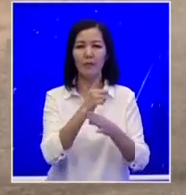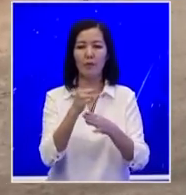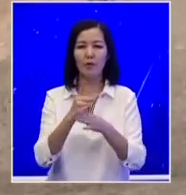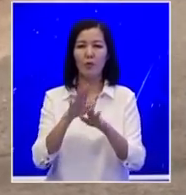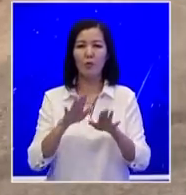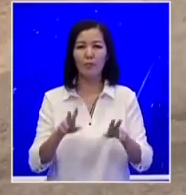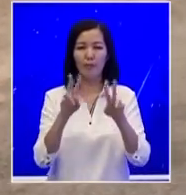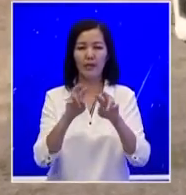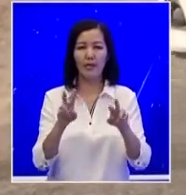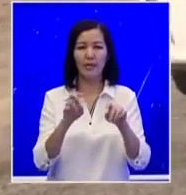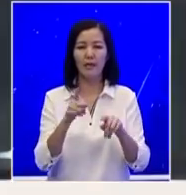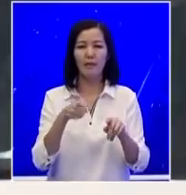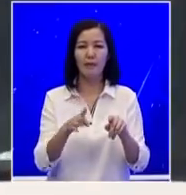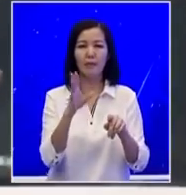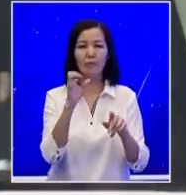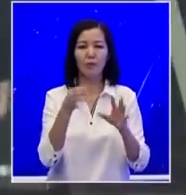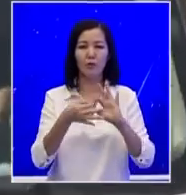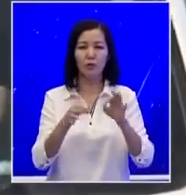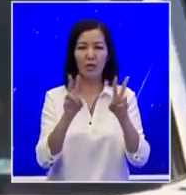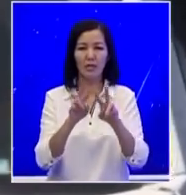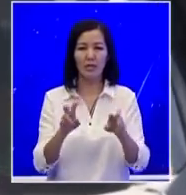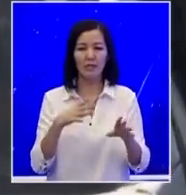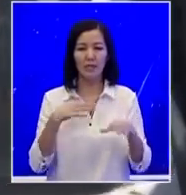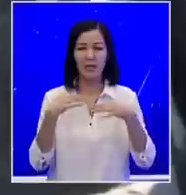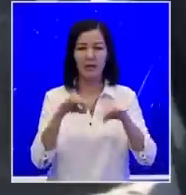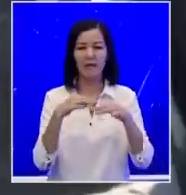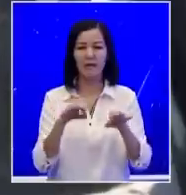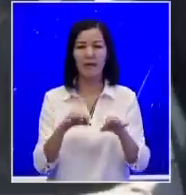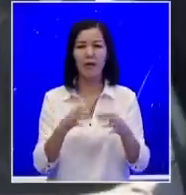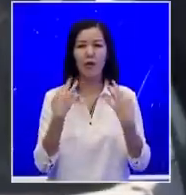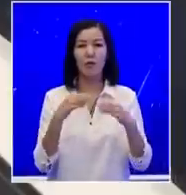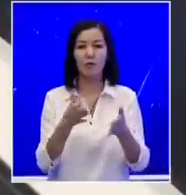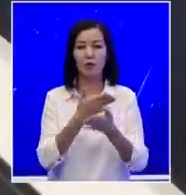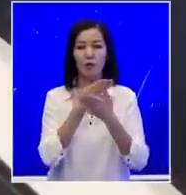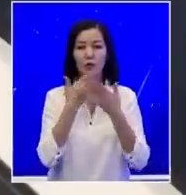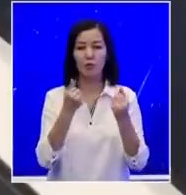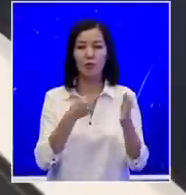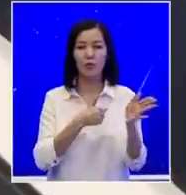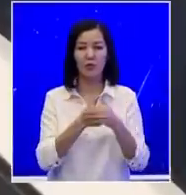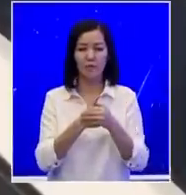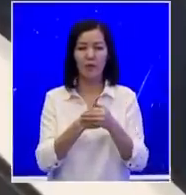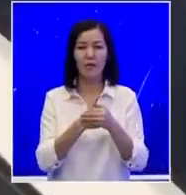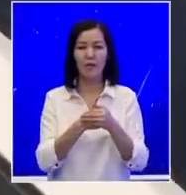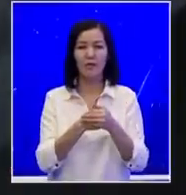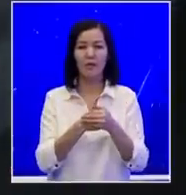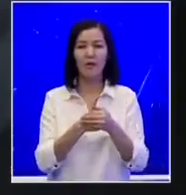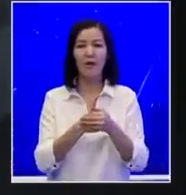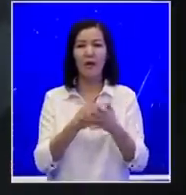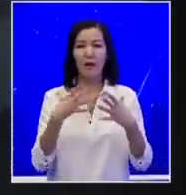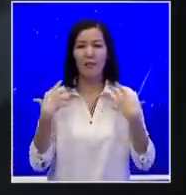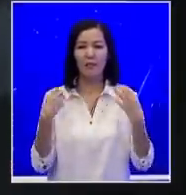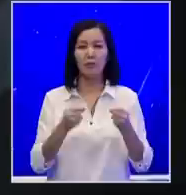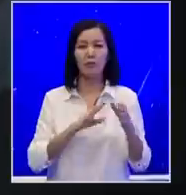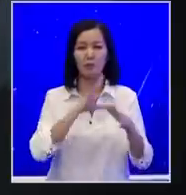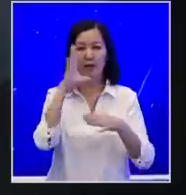бекетінен 1500-дей көлік мұқият тексеруден өткен. Онда да арнайы рұқсат болмаса жол жабық. Қырағы мамандар көптің амандығы үшін